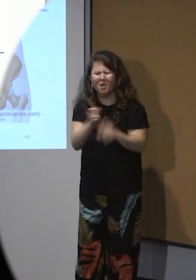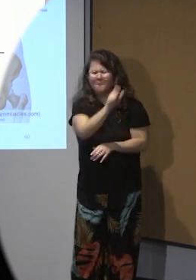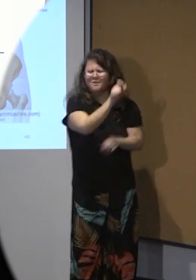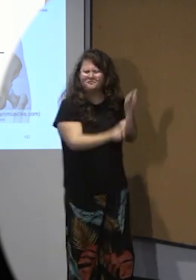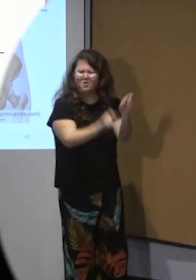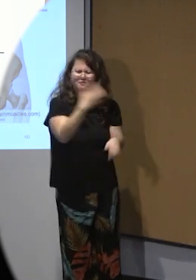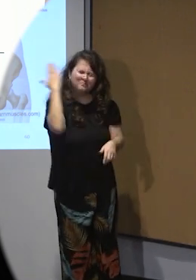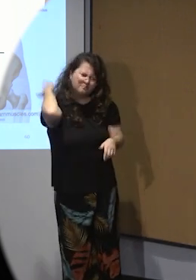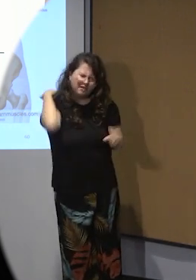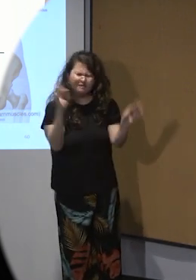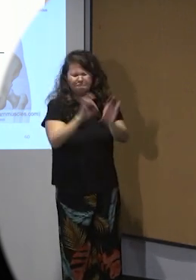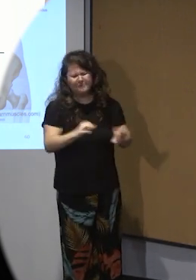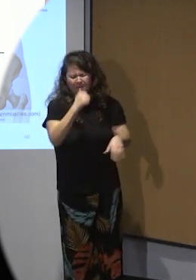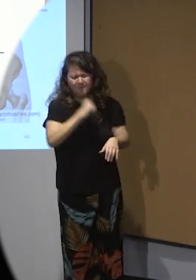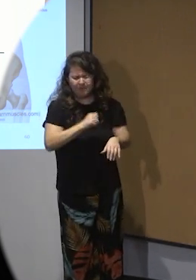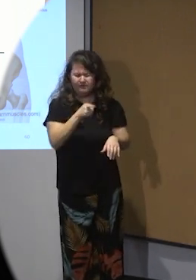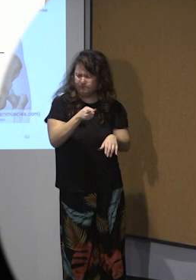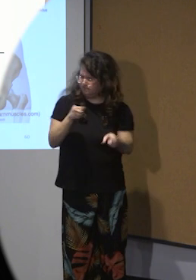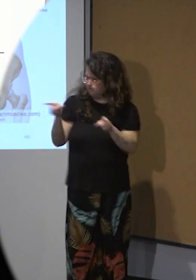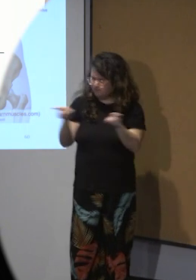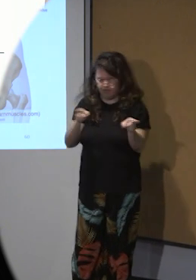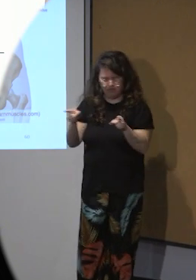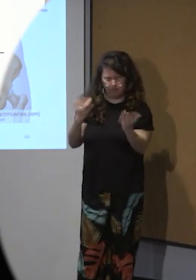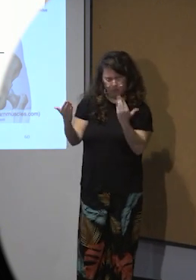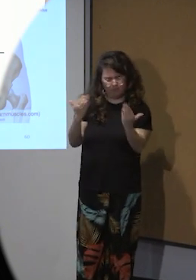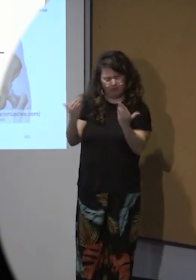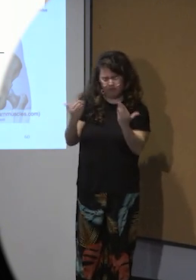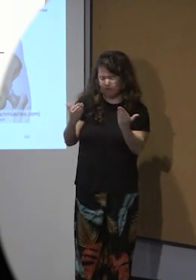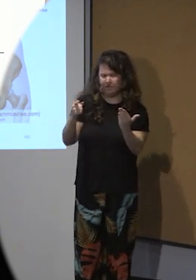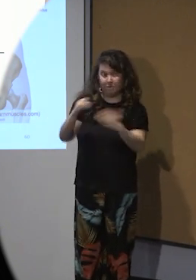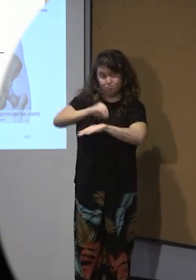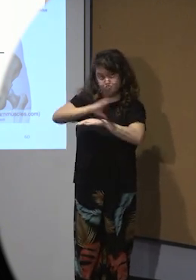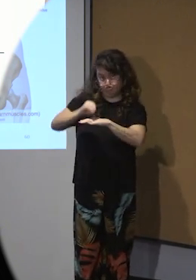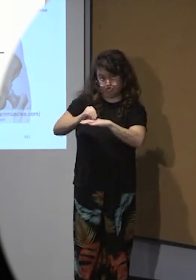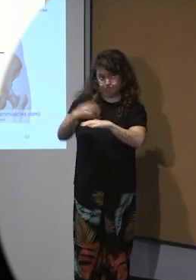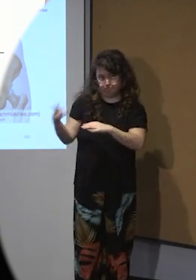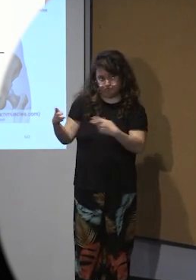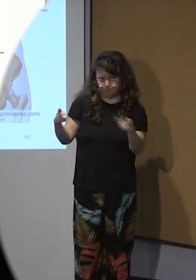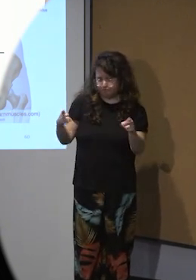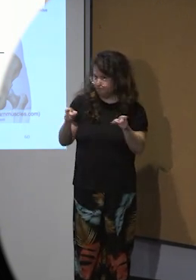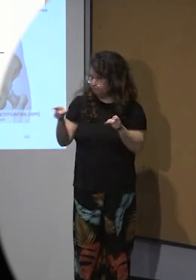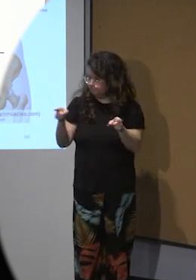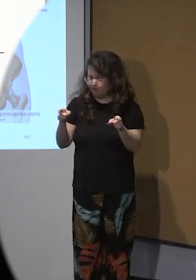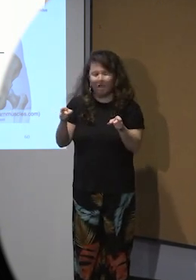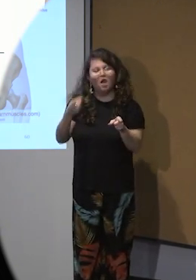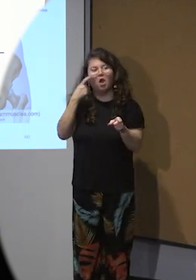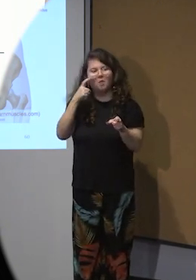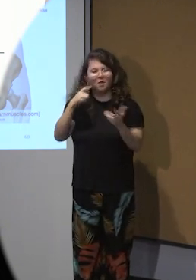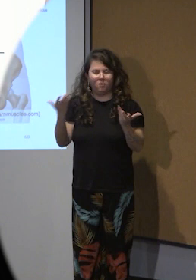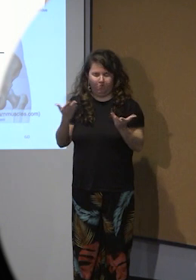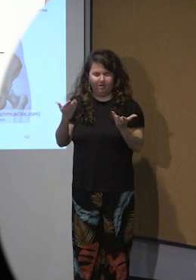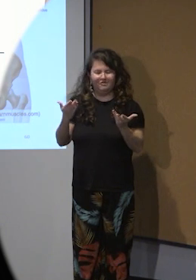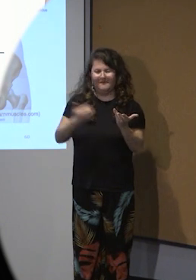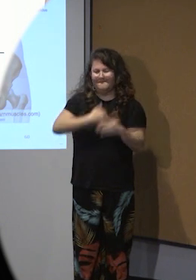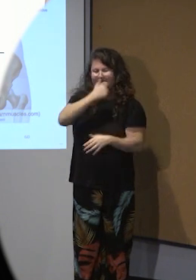cette analyse, donc, c'était une analyse de la structure et de la composition des muscles du dos. On s'est rendu compte que les patients finalement qui avaient des